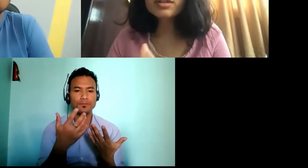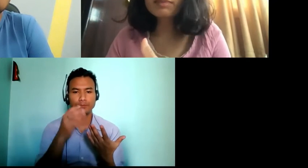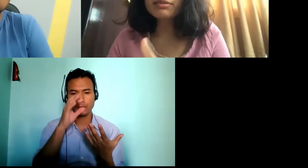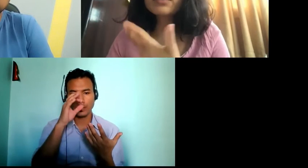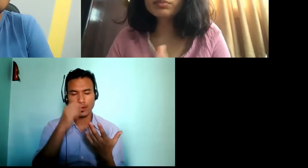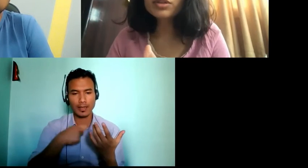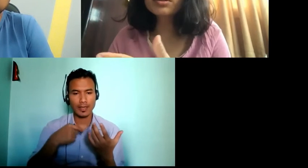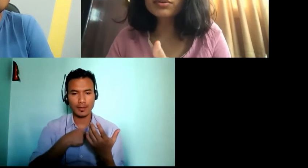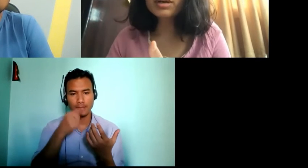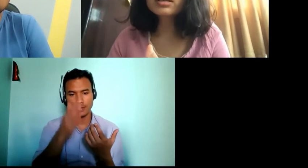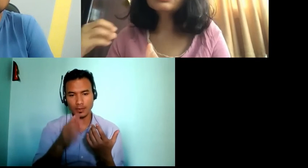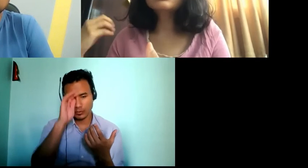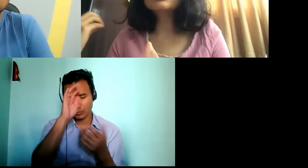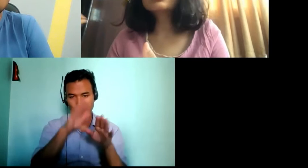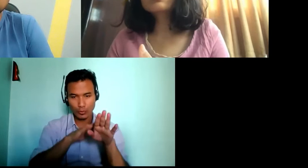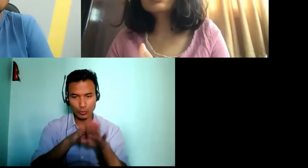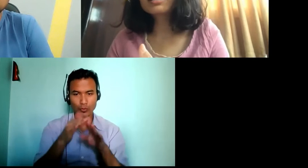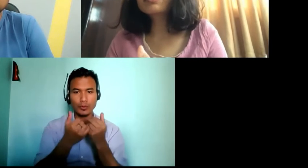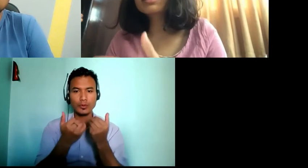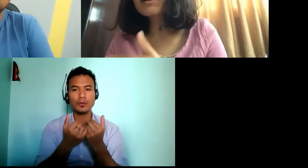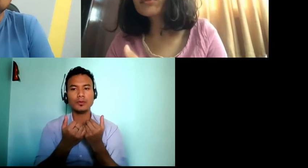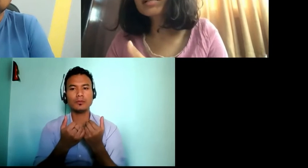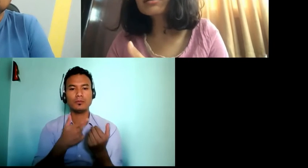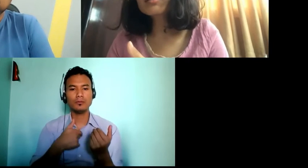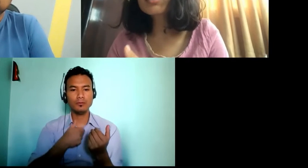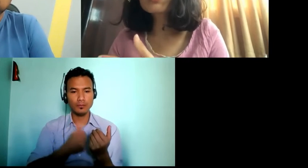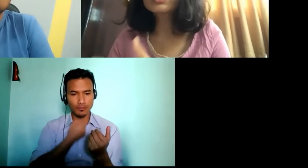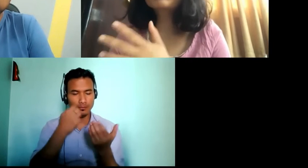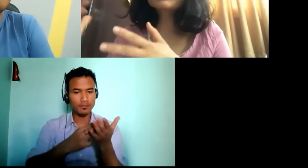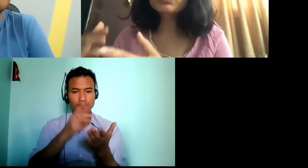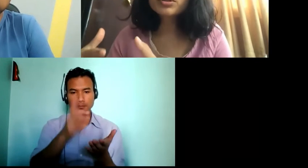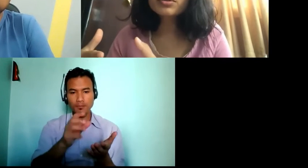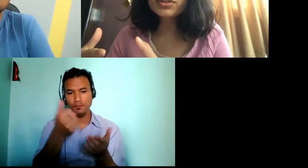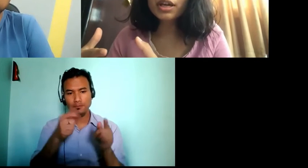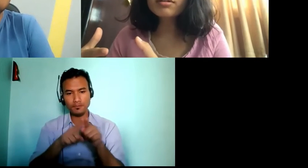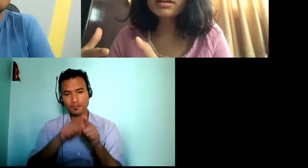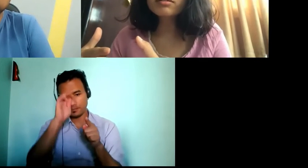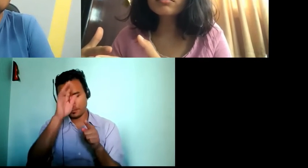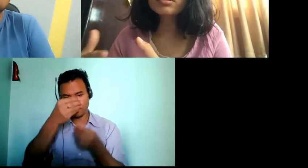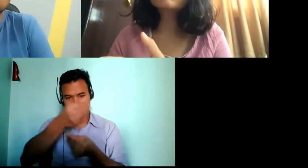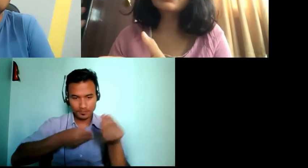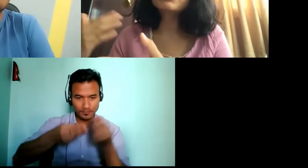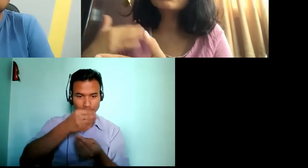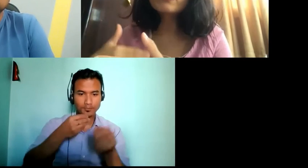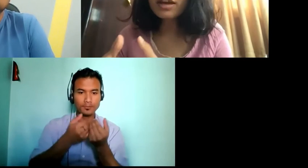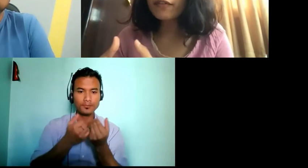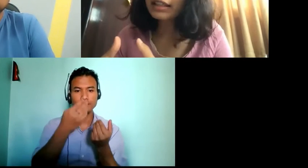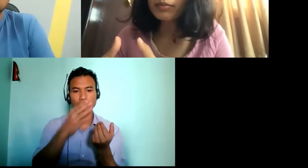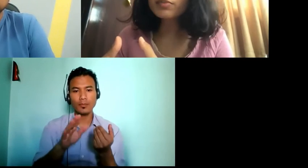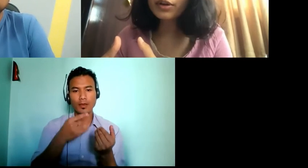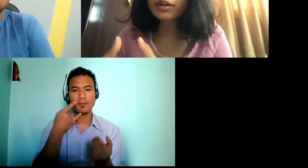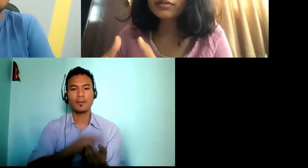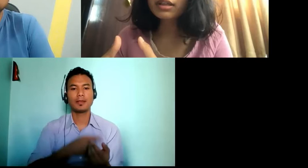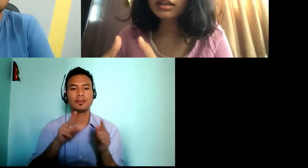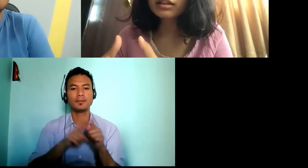एक्सप्रेसहरू गर्छौँ हामीले इन्फर्मेसनहरू, होइन, अनि त्यसपछि हामीले आफ्नो मात्रै नभए अरूहरूले पनि इन्फर्मेसनहरू सेयर गरिरहेको हुन्छ, जुन हामीलाई एकदम फाइदा